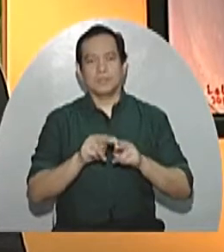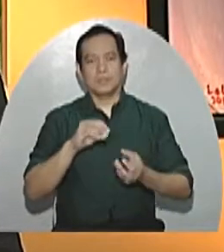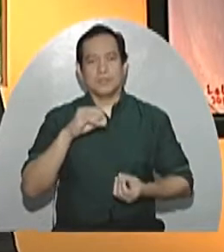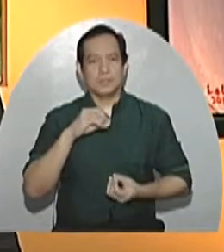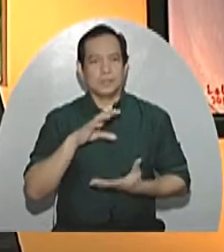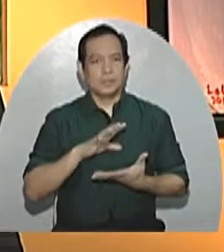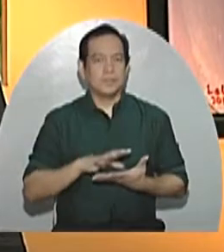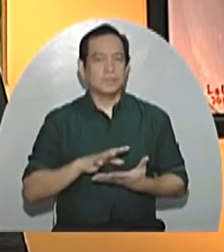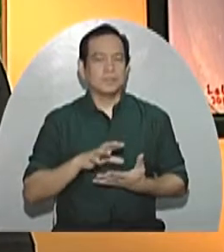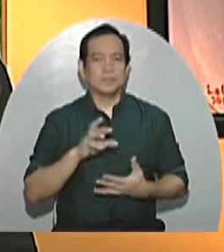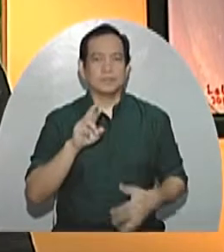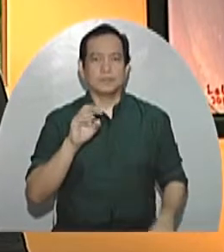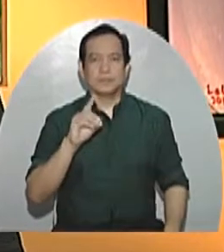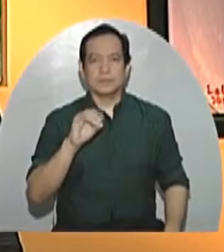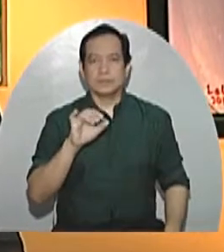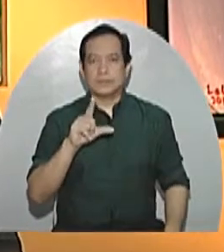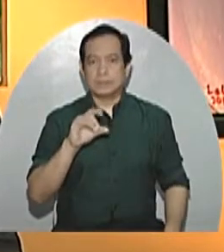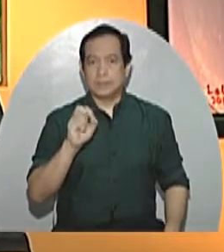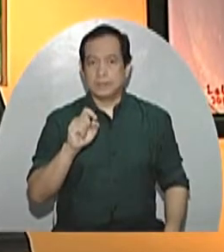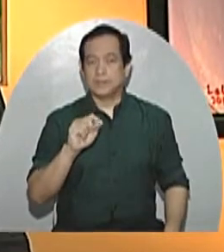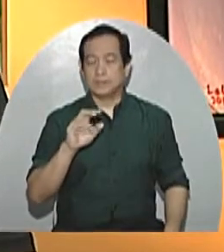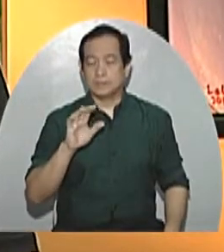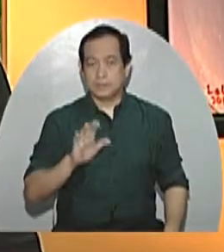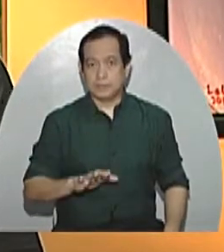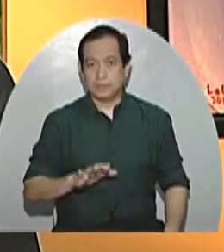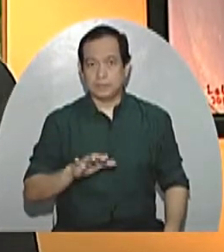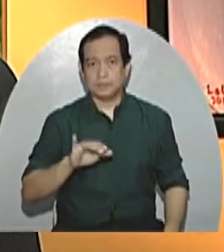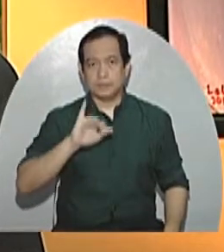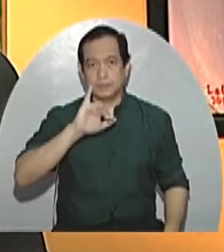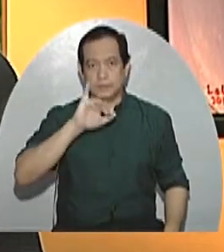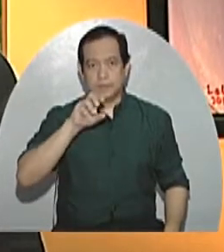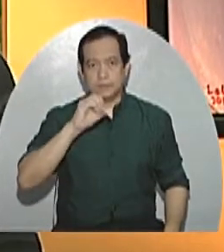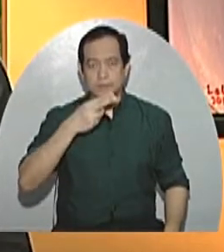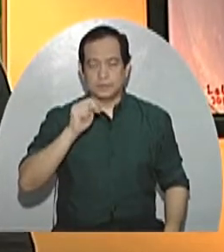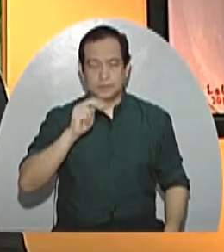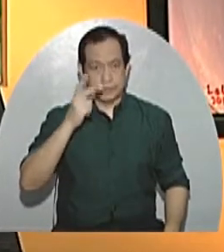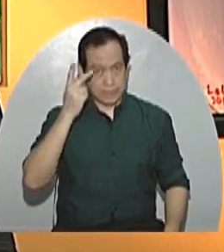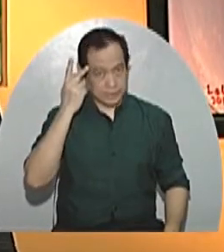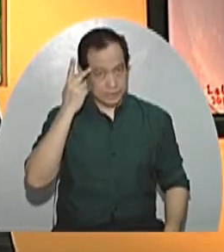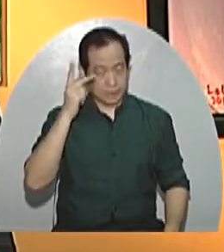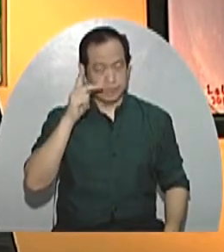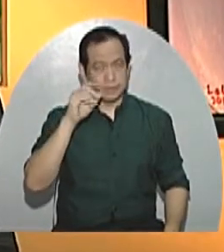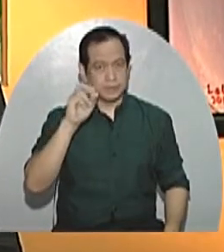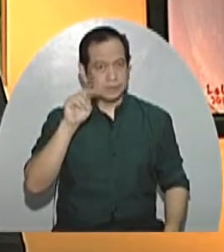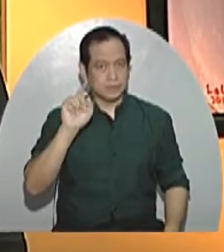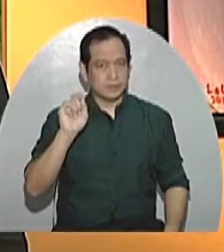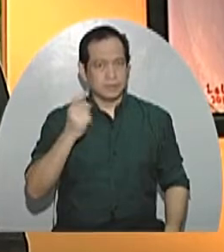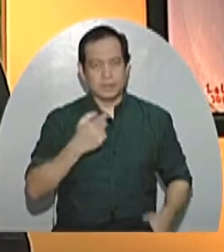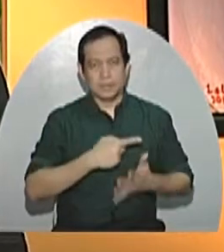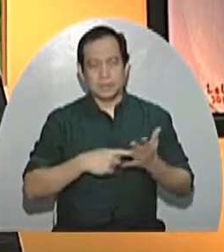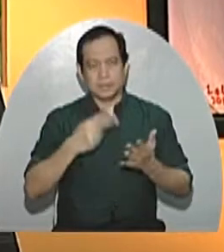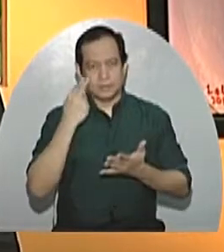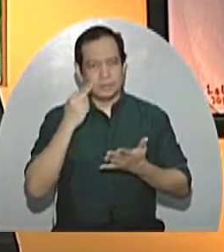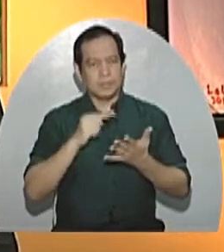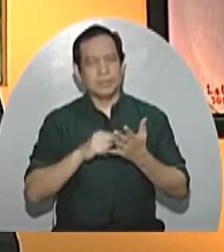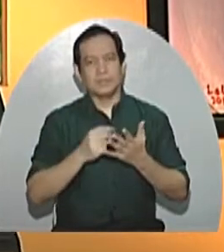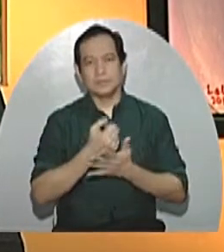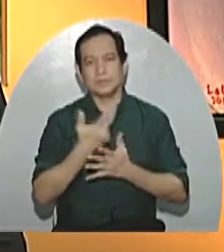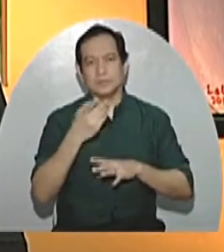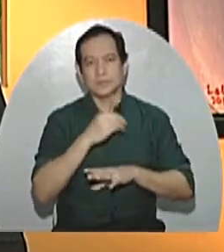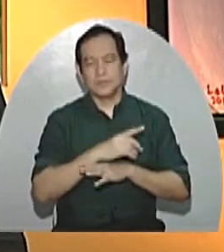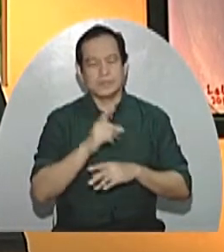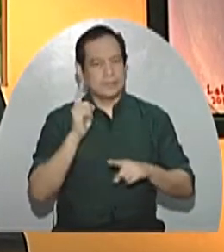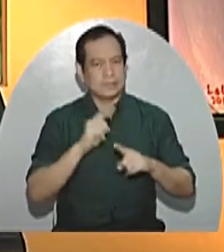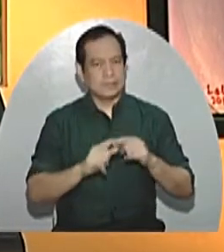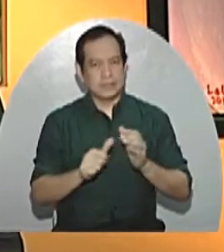Normal na ipinagbuntis ni Rodely ng kanyang anak na si John Kenneth. Matapos ang ilang araw, napansin nila hindi nakakadumi ang